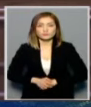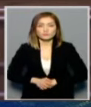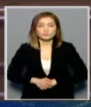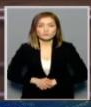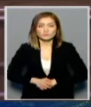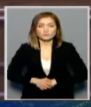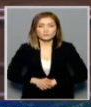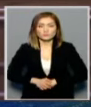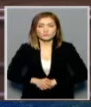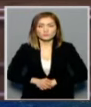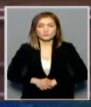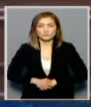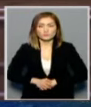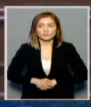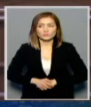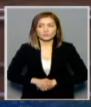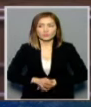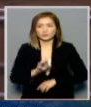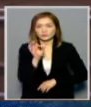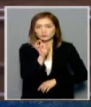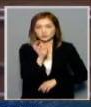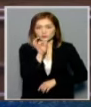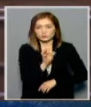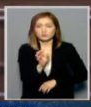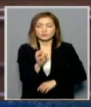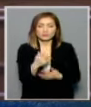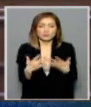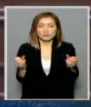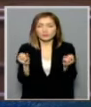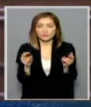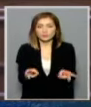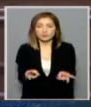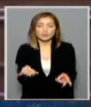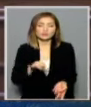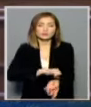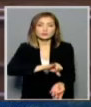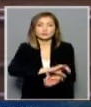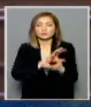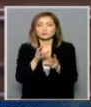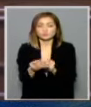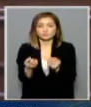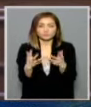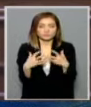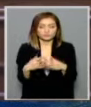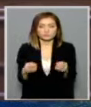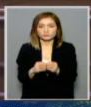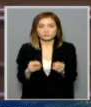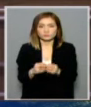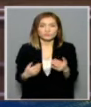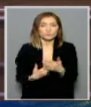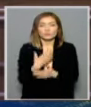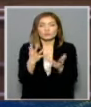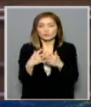Психикалық денсаулық орталығымен жүргізілетін нашақорлық есептің үнемі